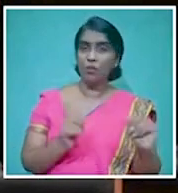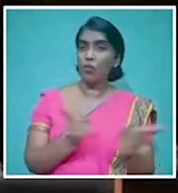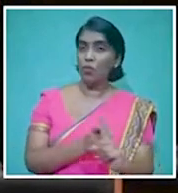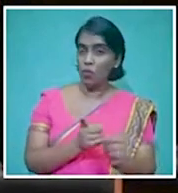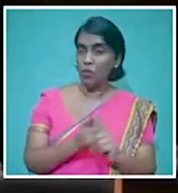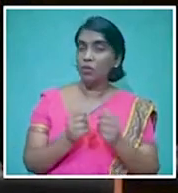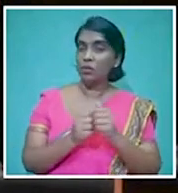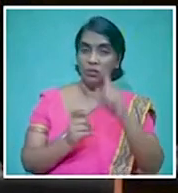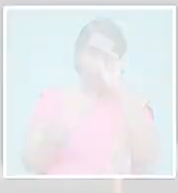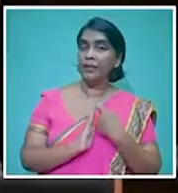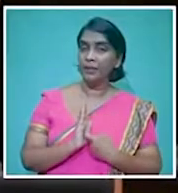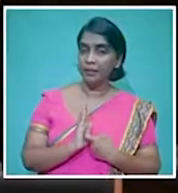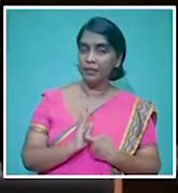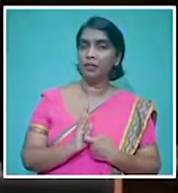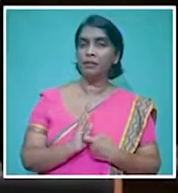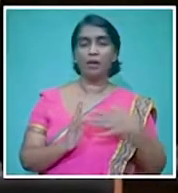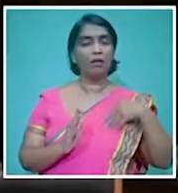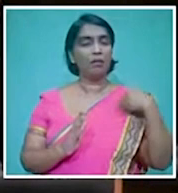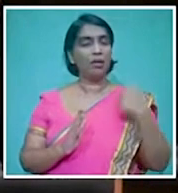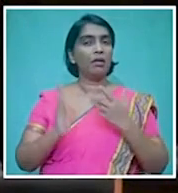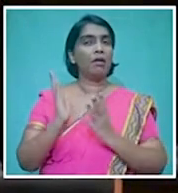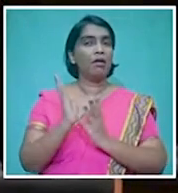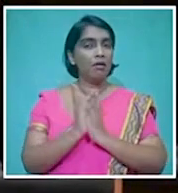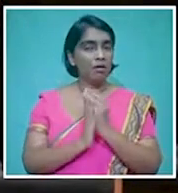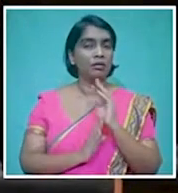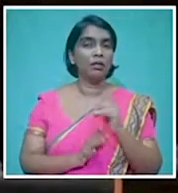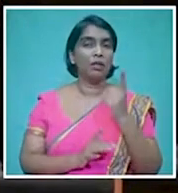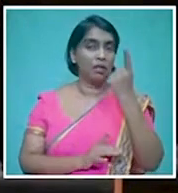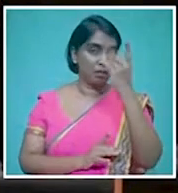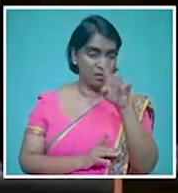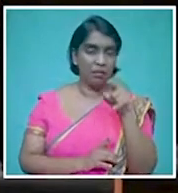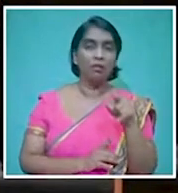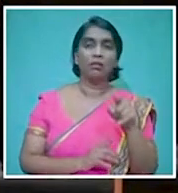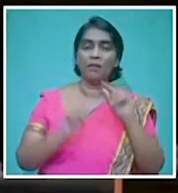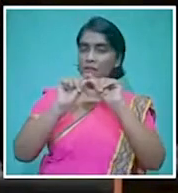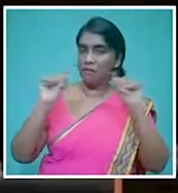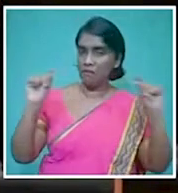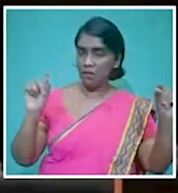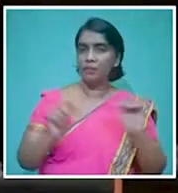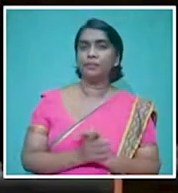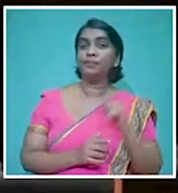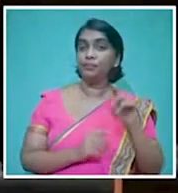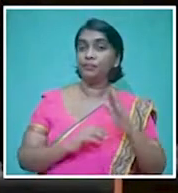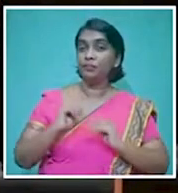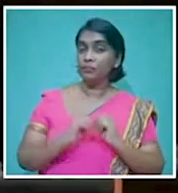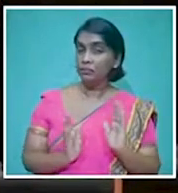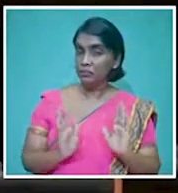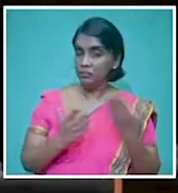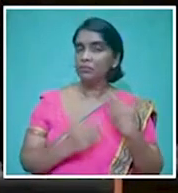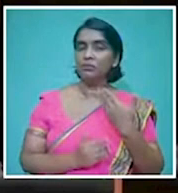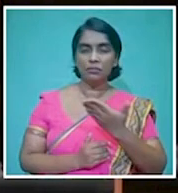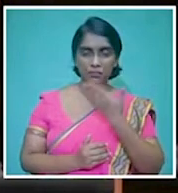ක්‍රියා කරපොය ආරක්ෂා කරන්නත් බෑ අපේ මූලික අයිතිවාසිකම් තියෙනවා 14 වෙනි වගන්තියේ ඒව ක්‍රියාත්මක කරන්න